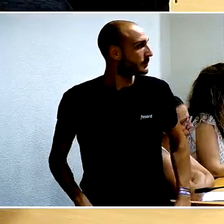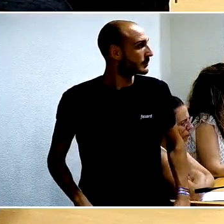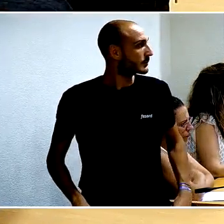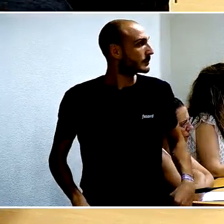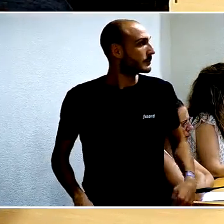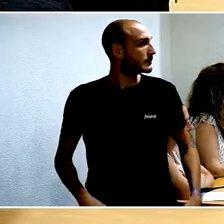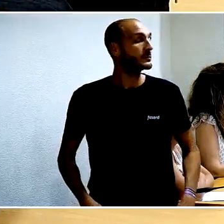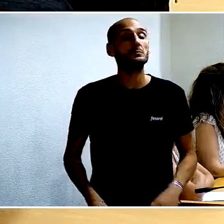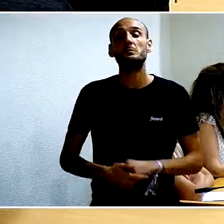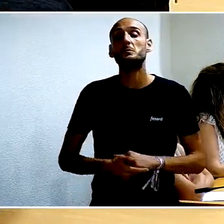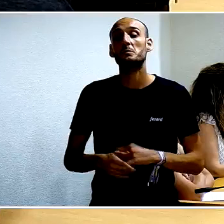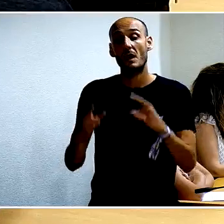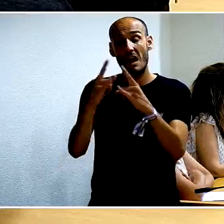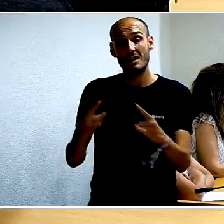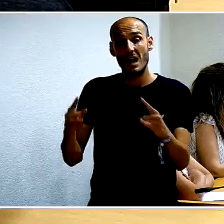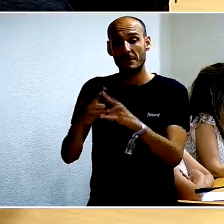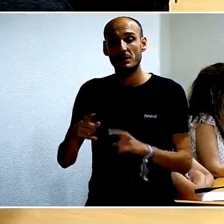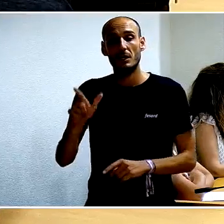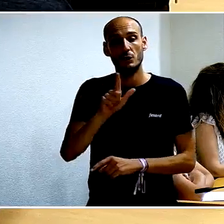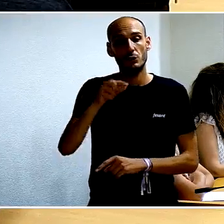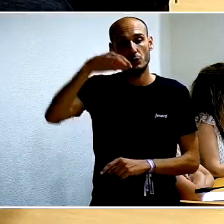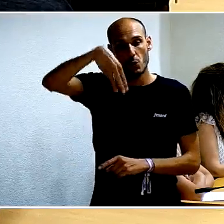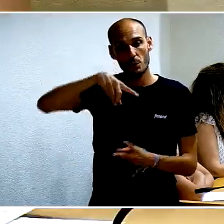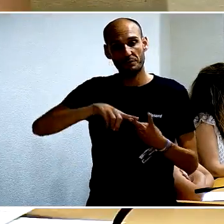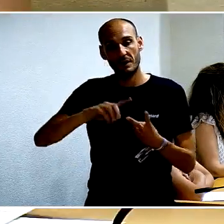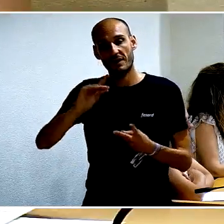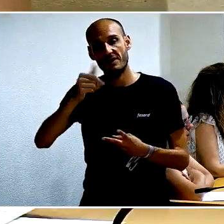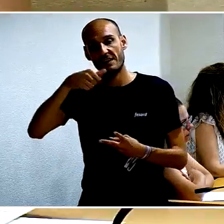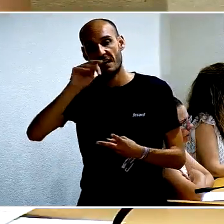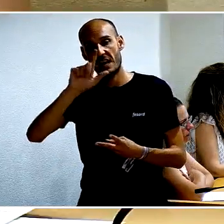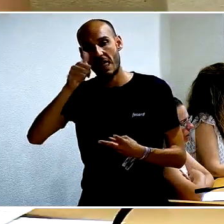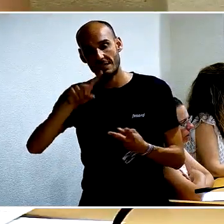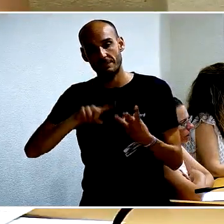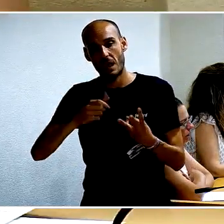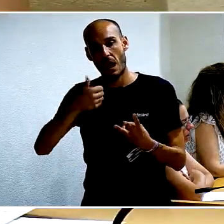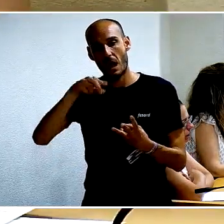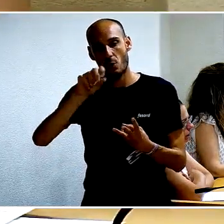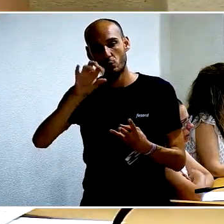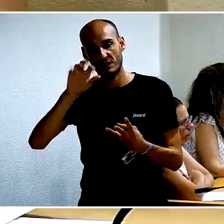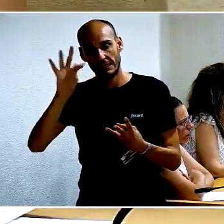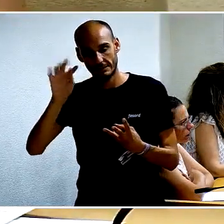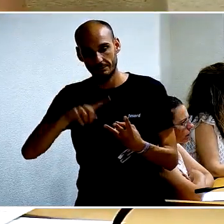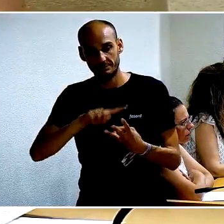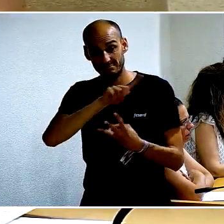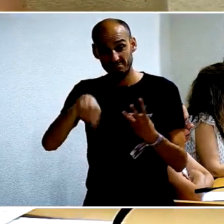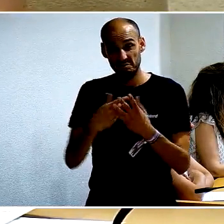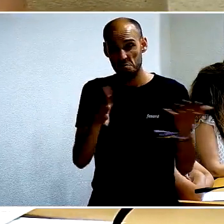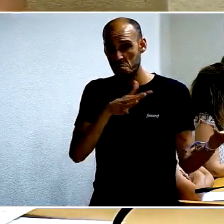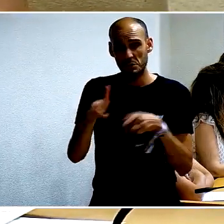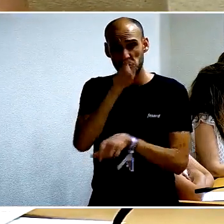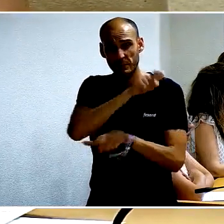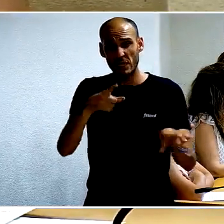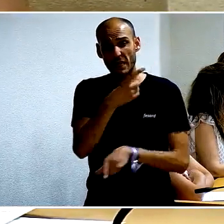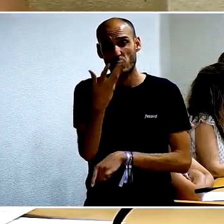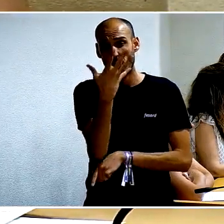Els altres campaments són el Ayun, Dakhla, Smara i Auser. En ells viuen al voltant de 150.000